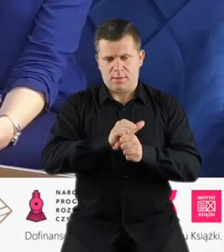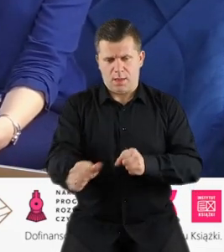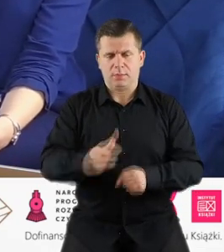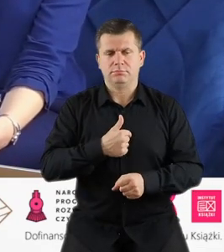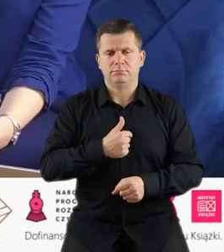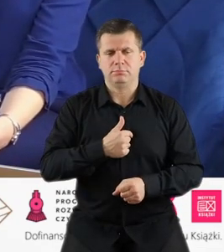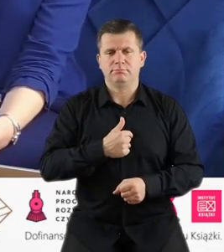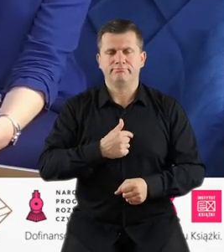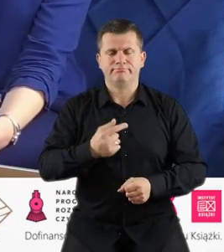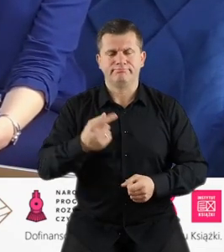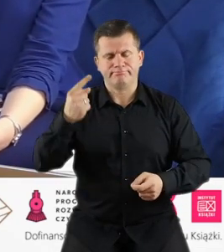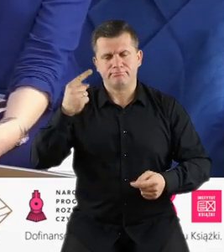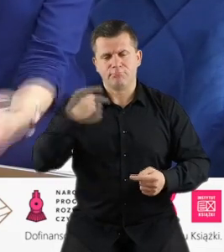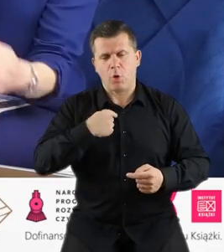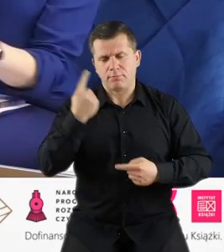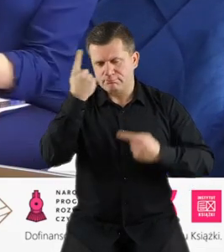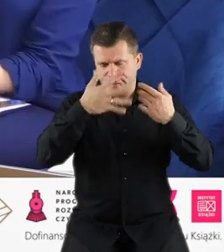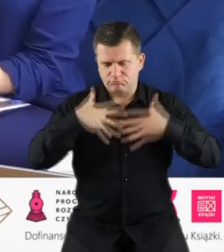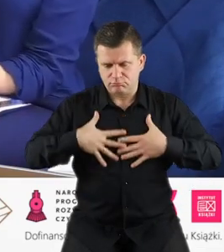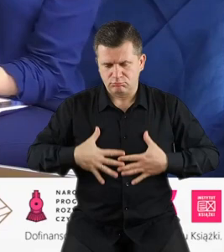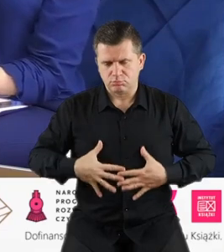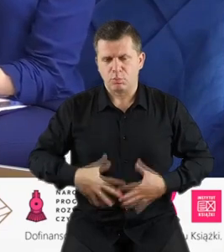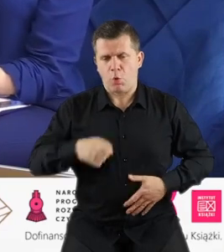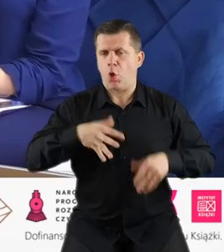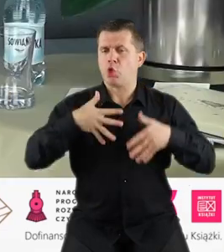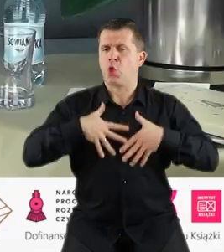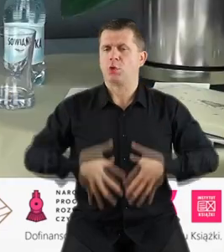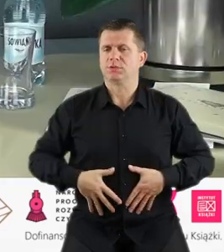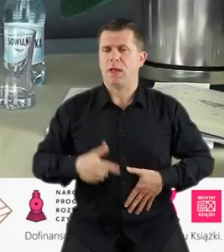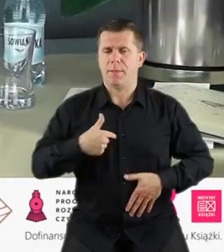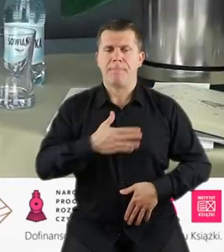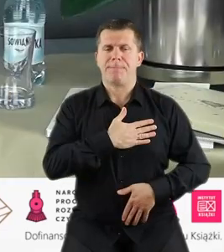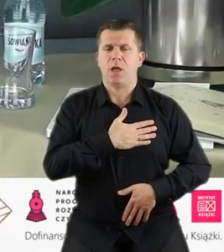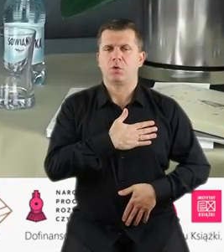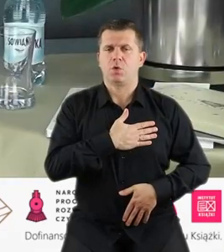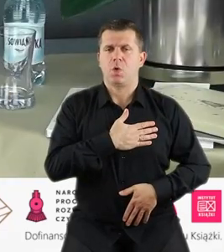jestem ukształtowana i to jest element mojej tożsamości.